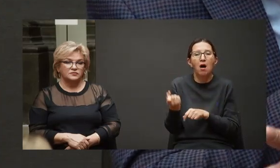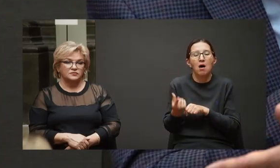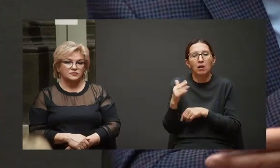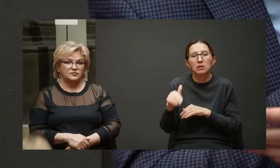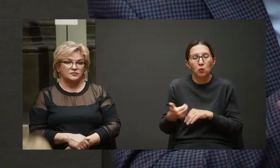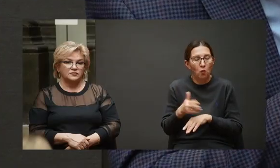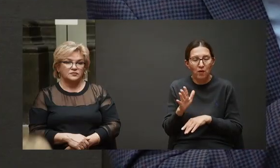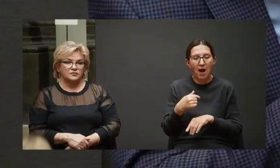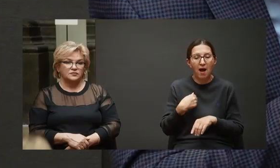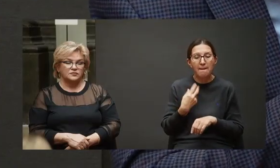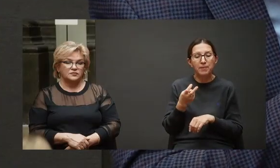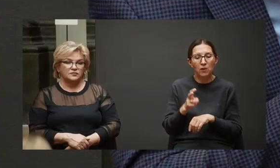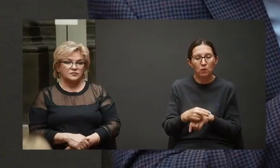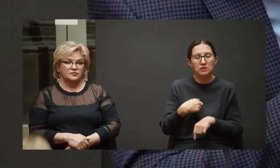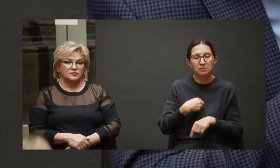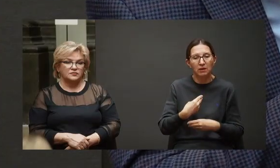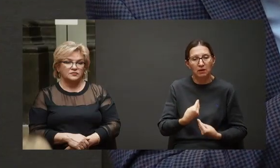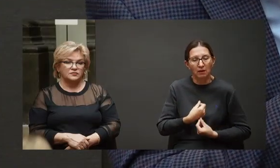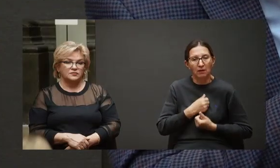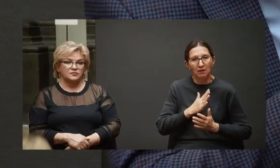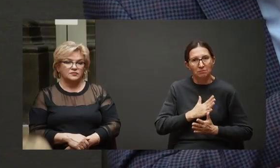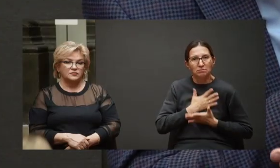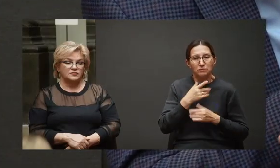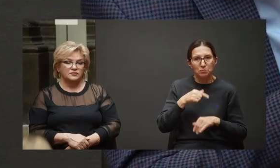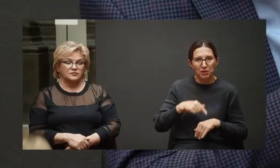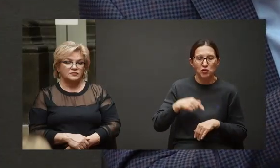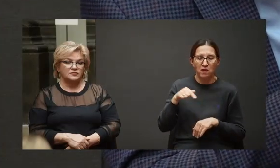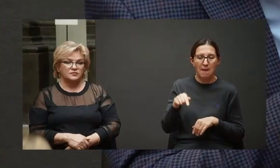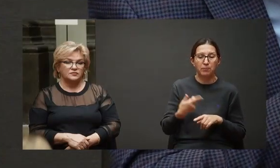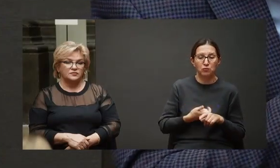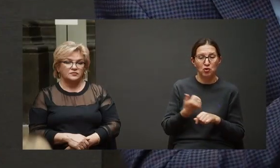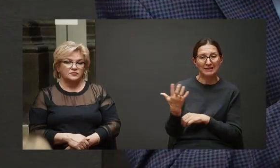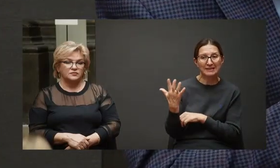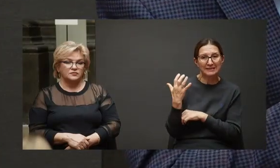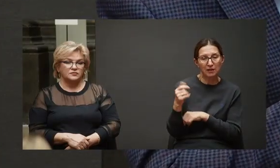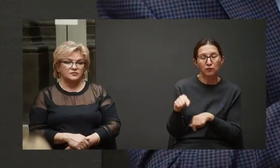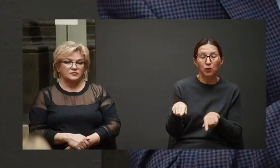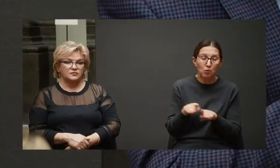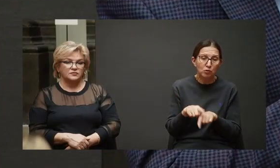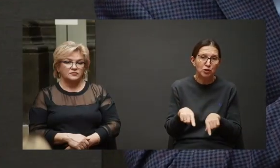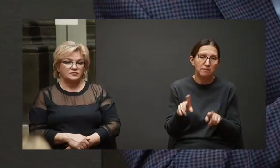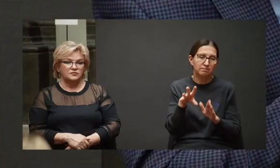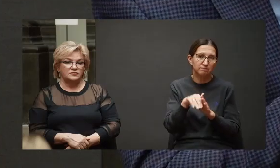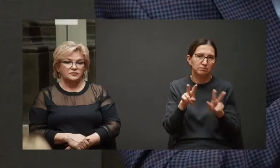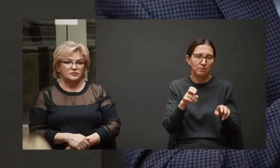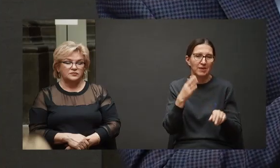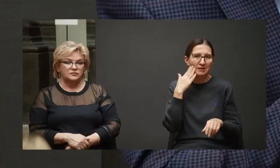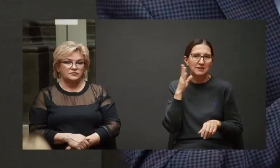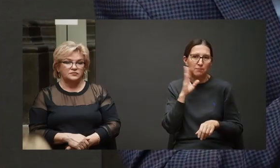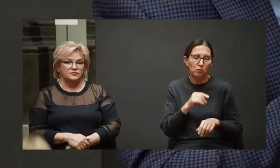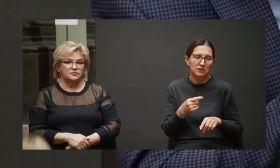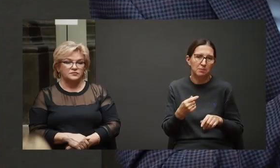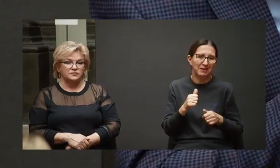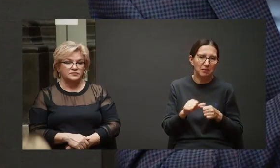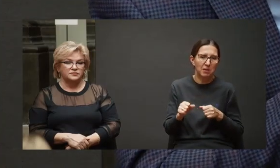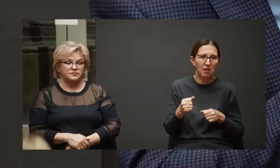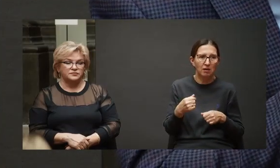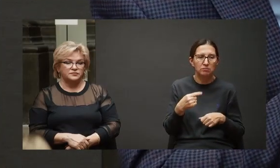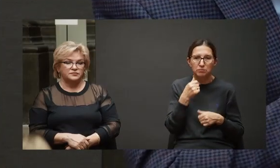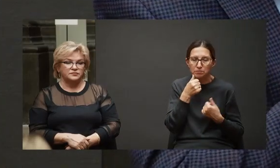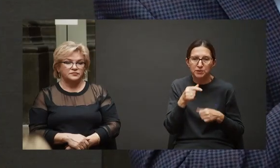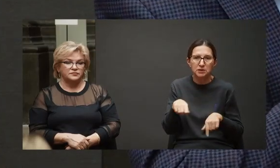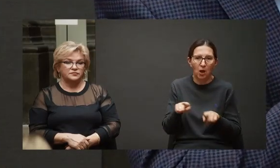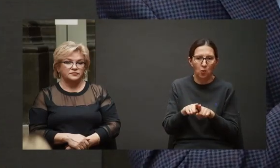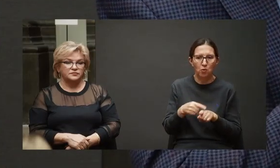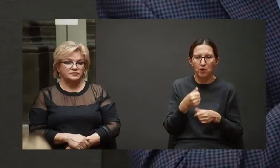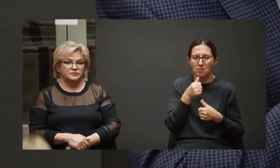И селфи, может быть, это один из способов приблизиться к такому переживанию. Вот такой вот танец, который...